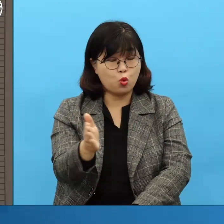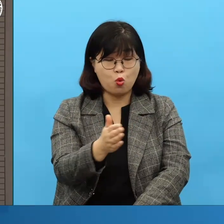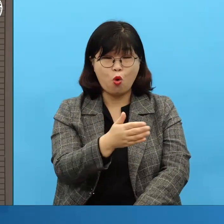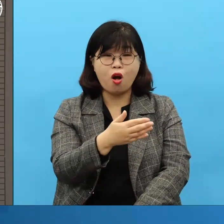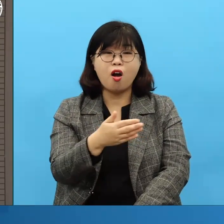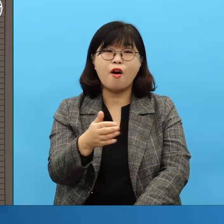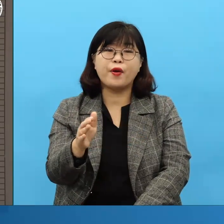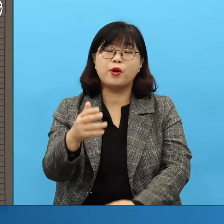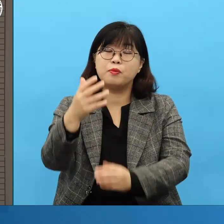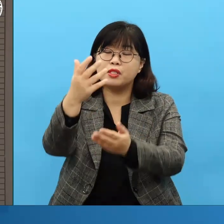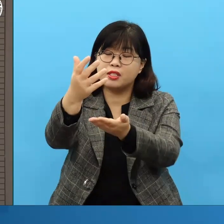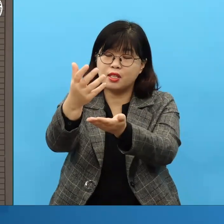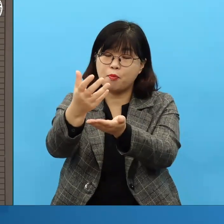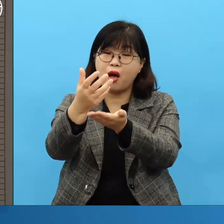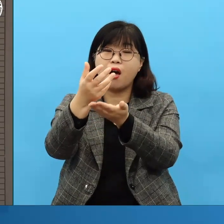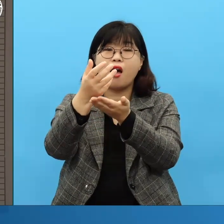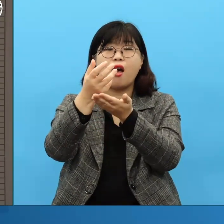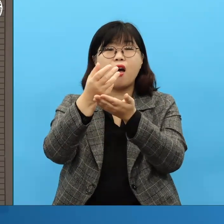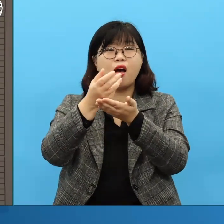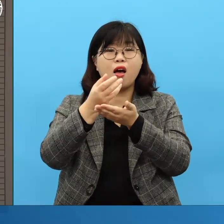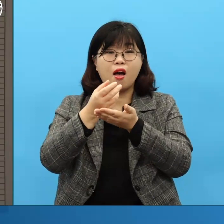값도 없이